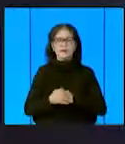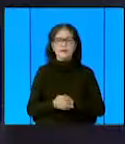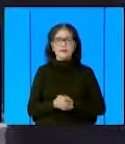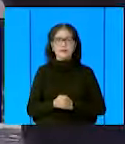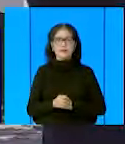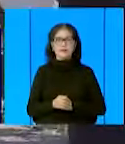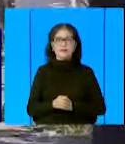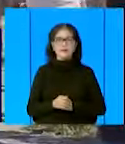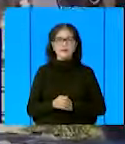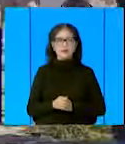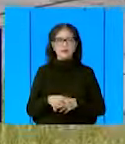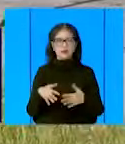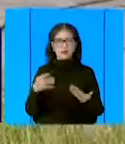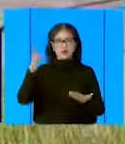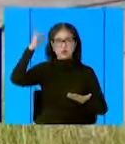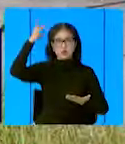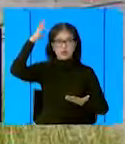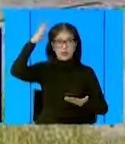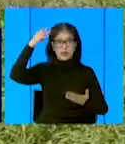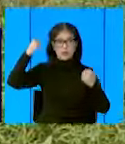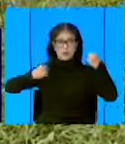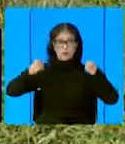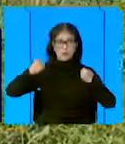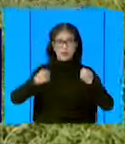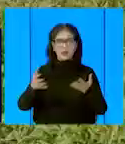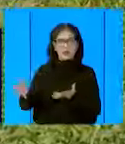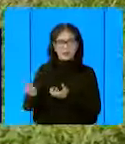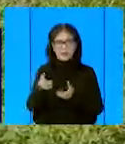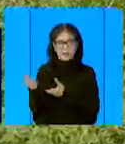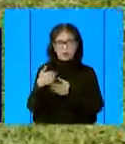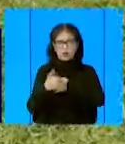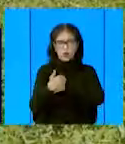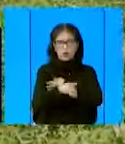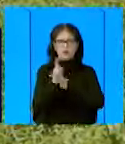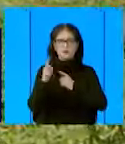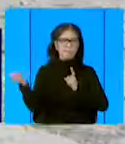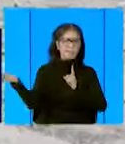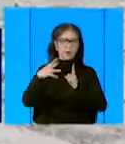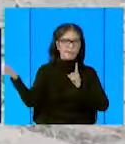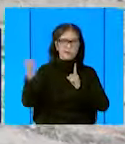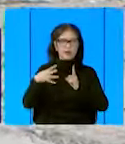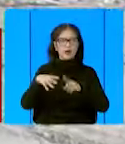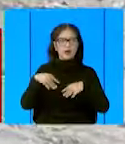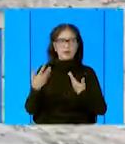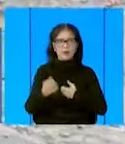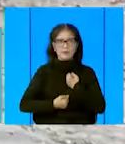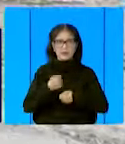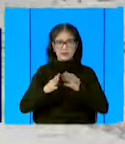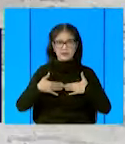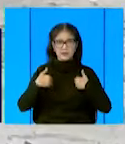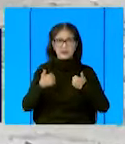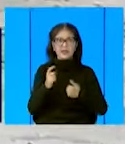warga. Pengemudi mobil damkar terluka akibat lemparan batu, menyelamatkan diri setelah warga melempar bom molotov yang menyebabkan